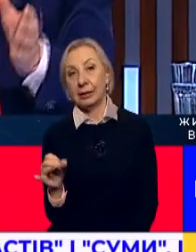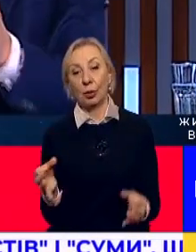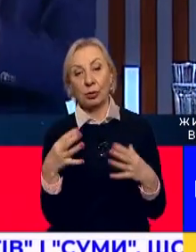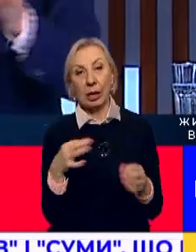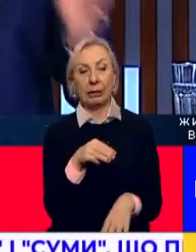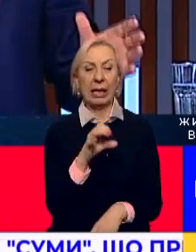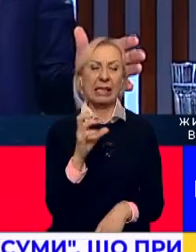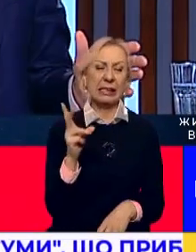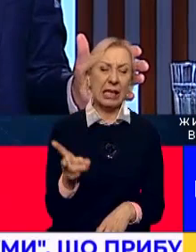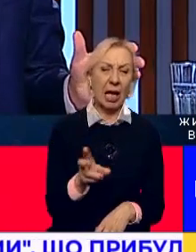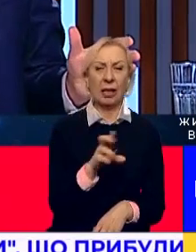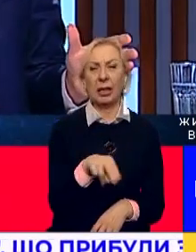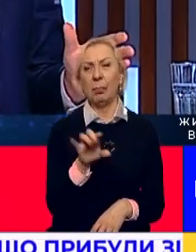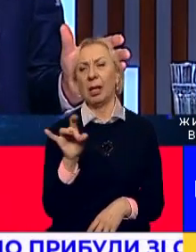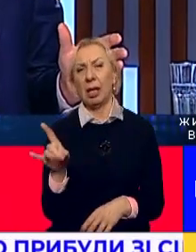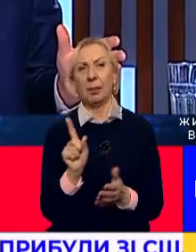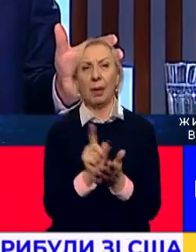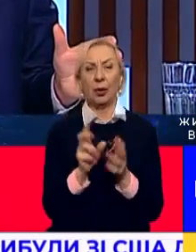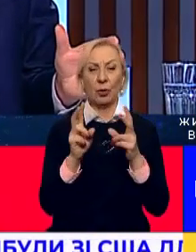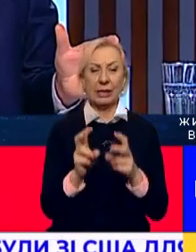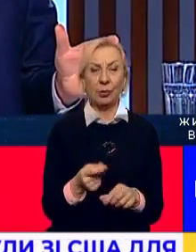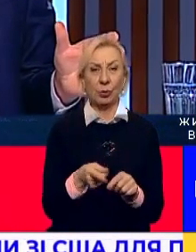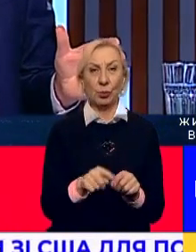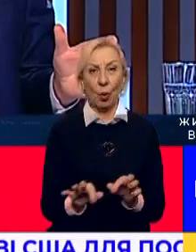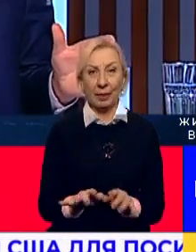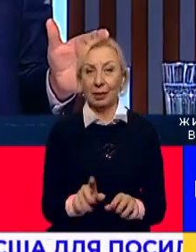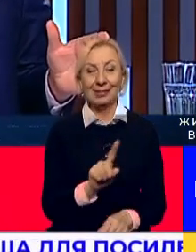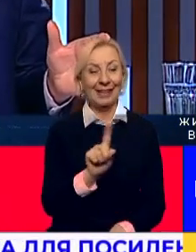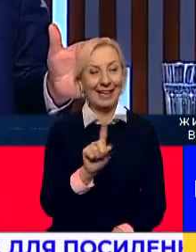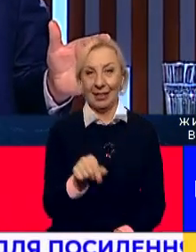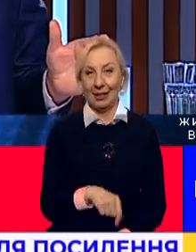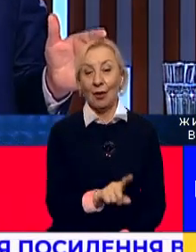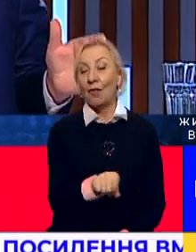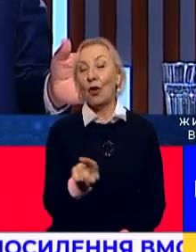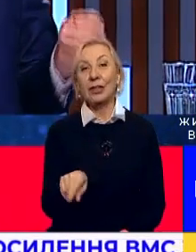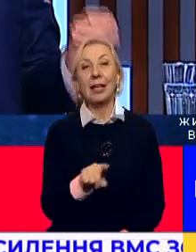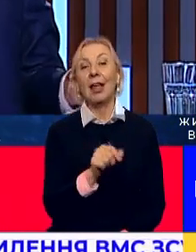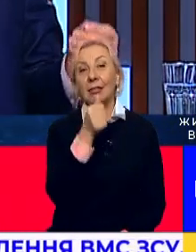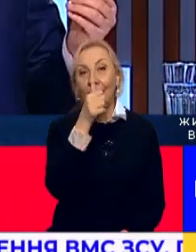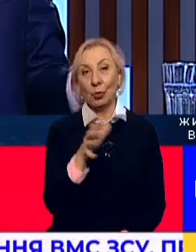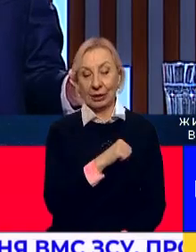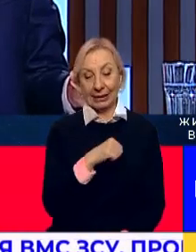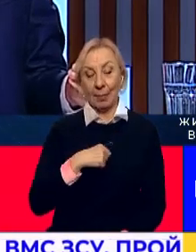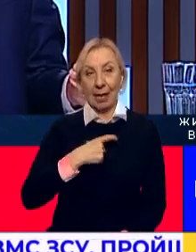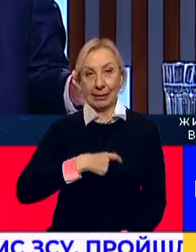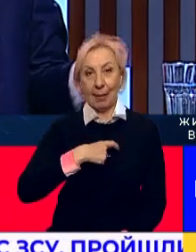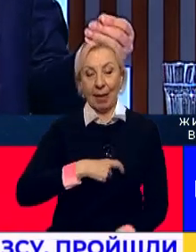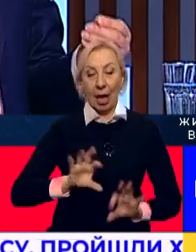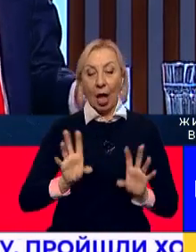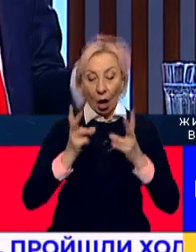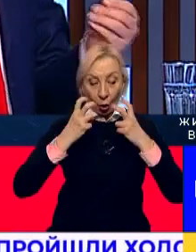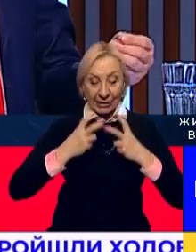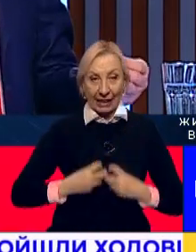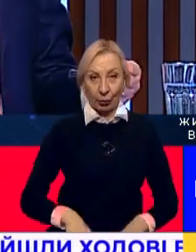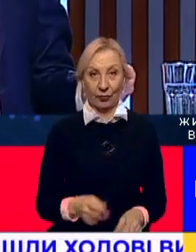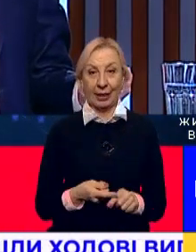ТСК, ДБР мають розслідувати цю операцію, ні, вони не можуть. Влада сама себе не може розслідувати. Тому що